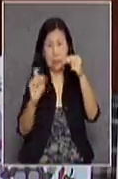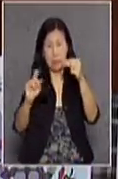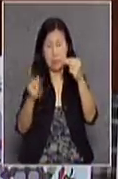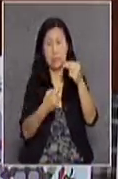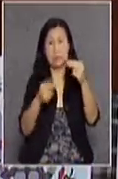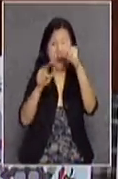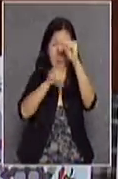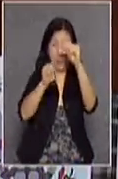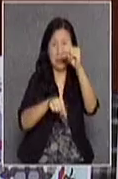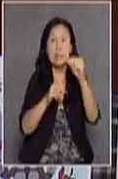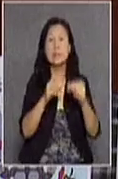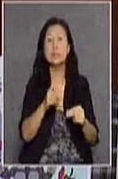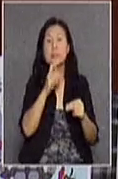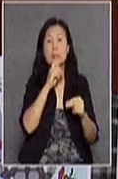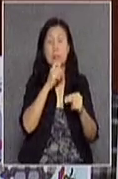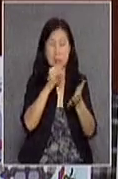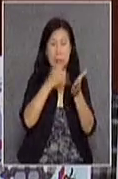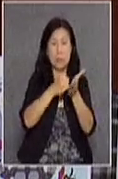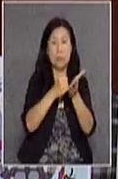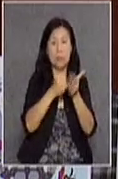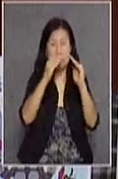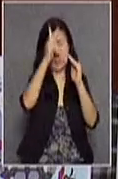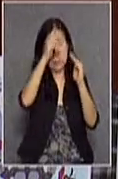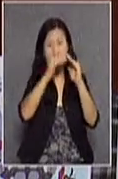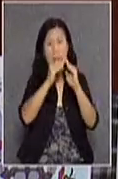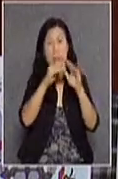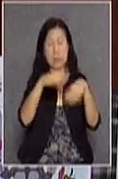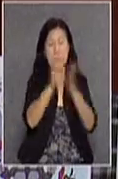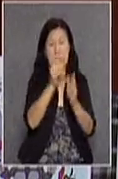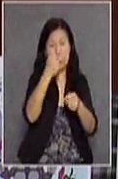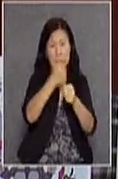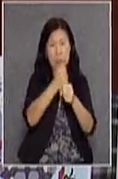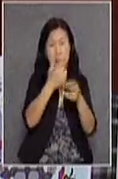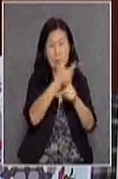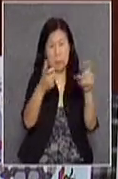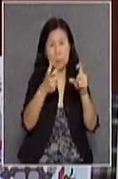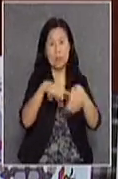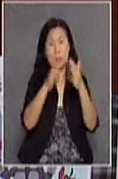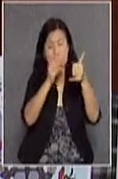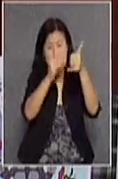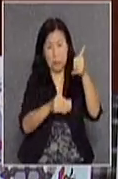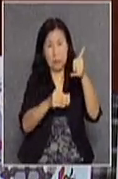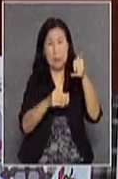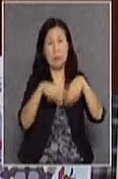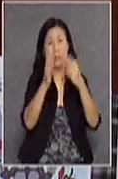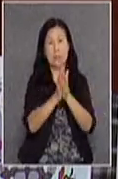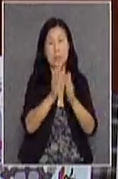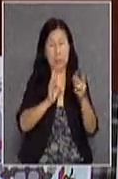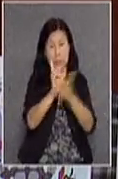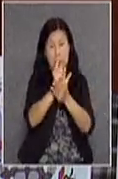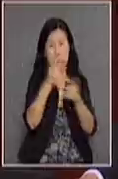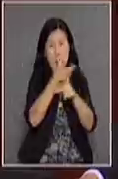3,7719,700元，相當於差餉物業估價署員工個人薪酬下薪金的全年預算開